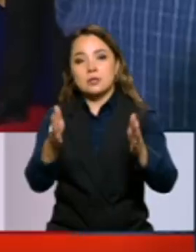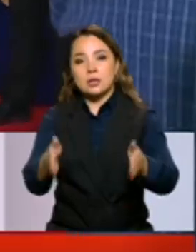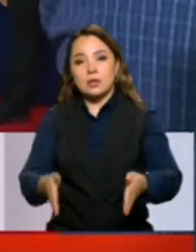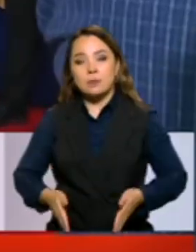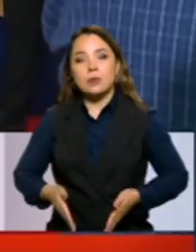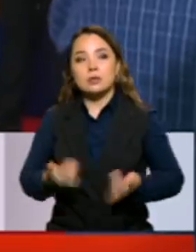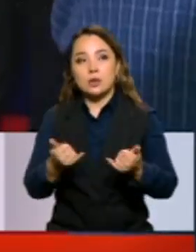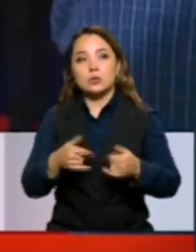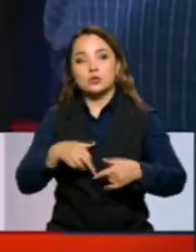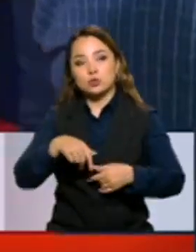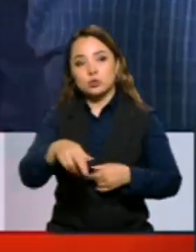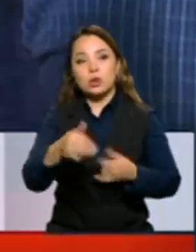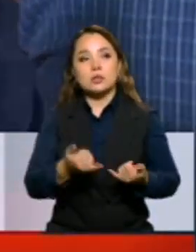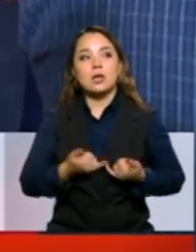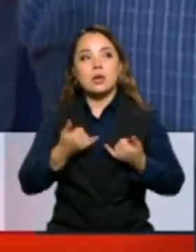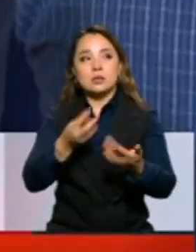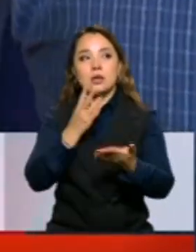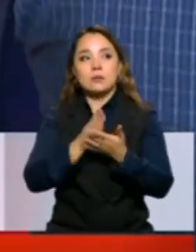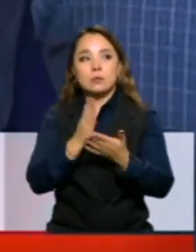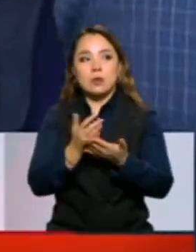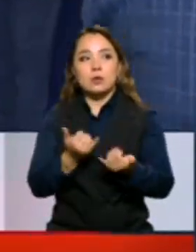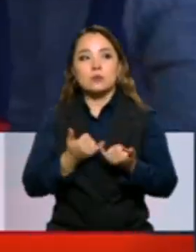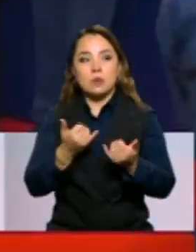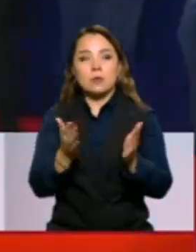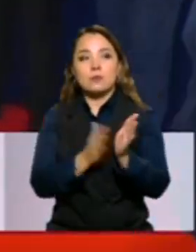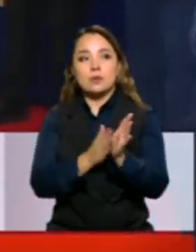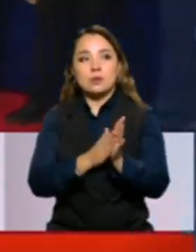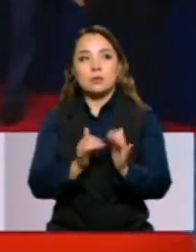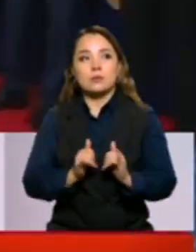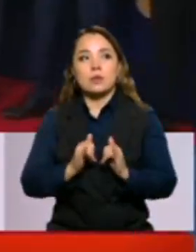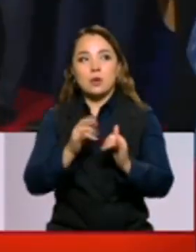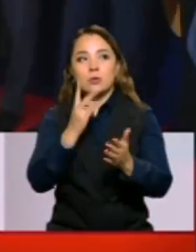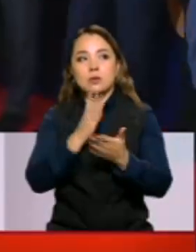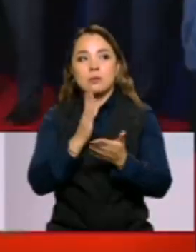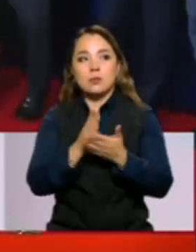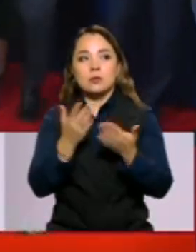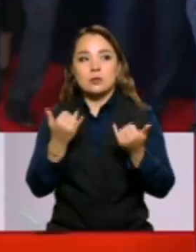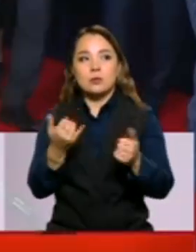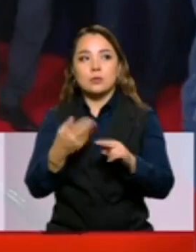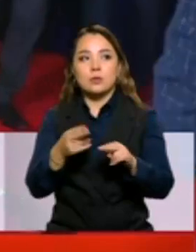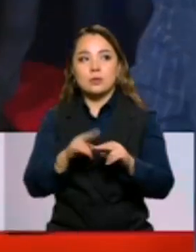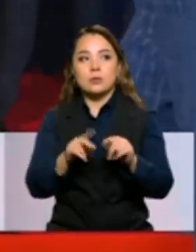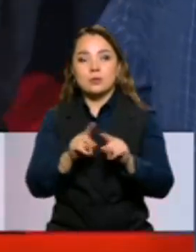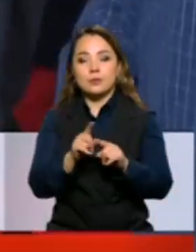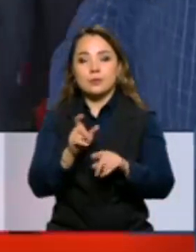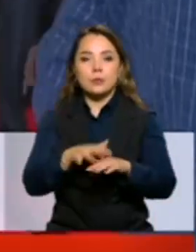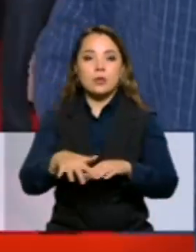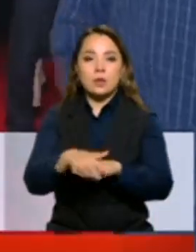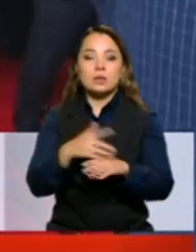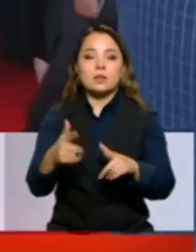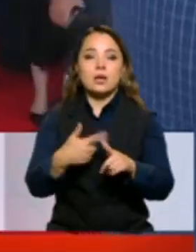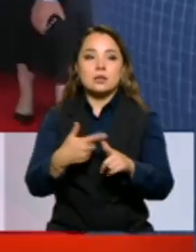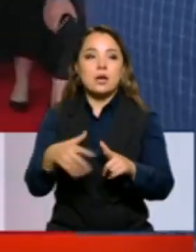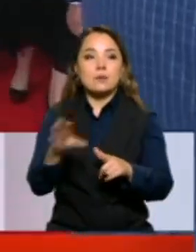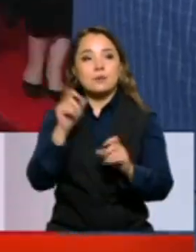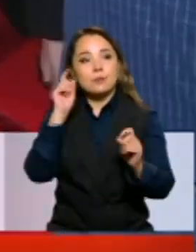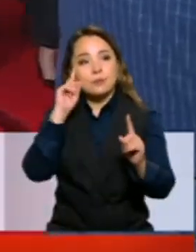жүру құрметіне бөленуде, құрмет қошеметке бөленуде. Номинанттардың есімі